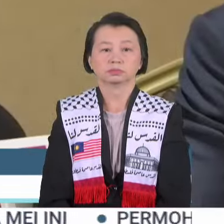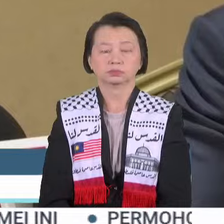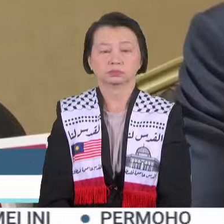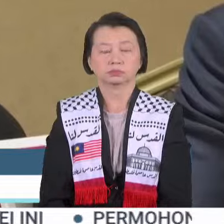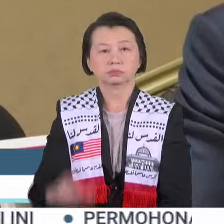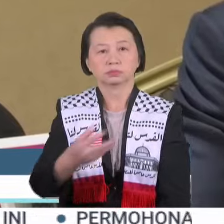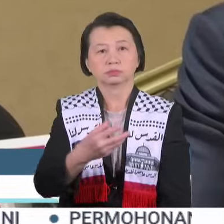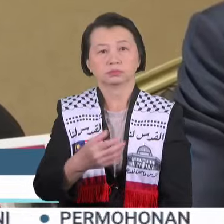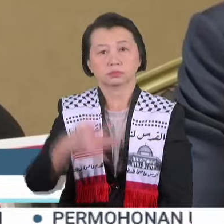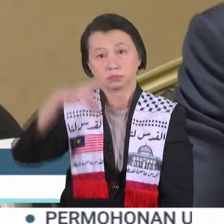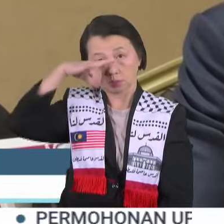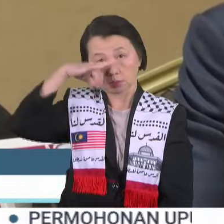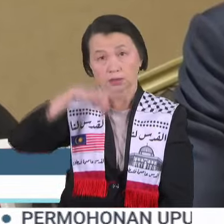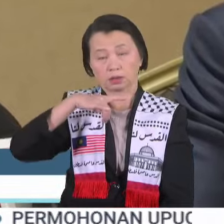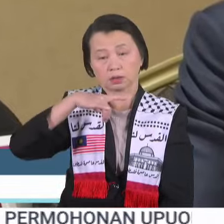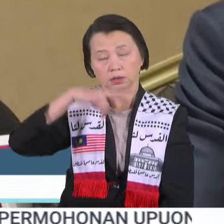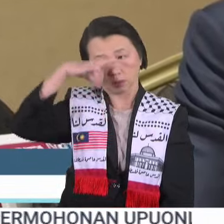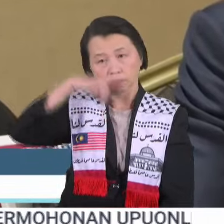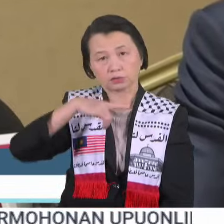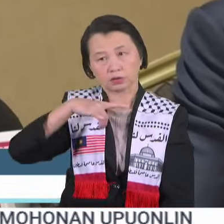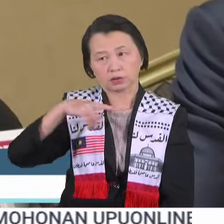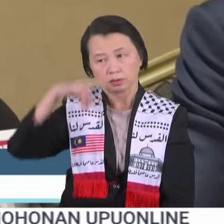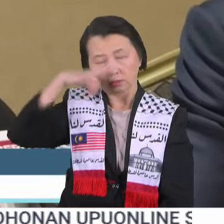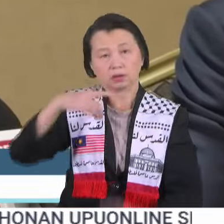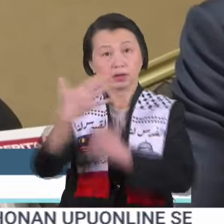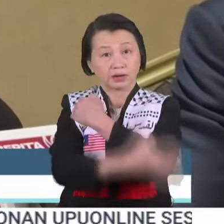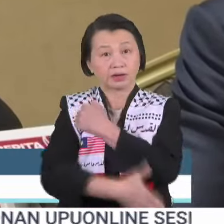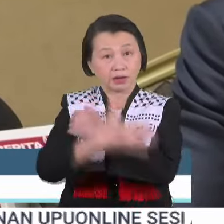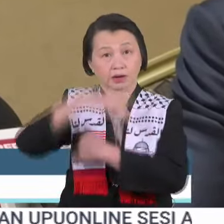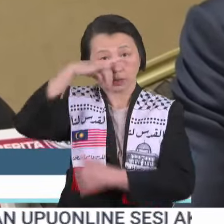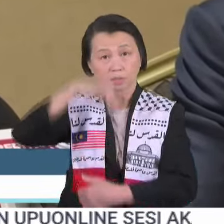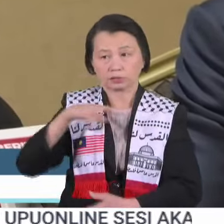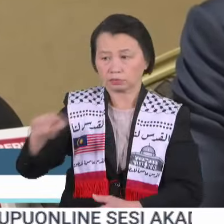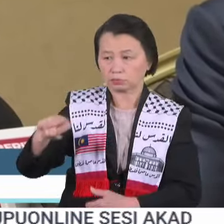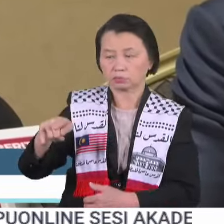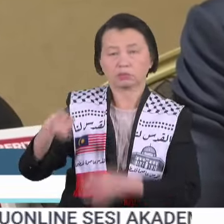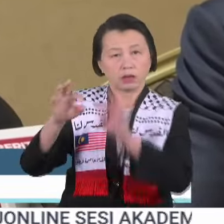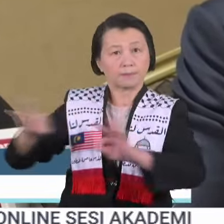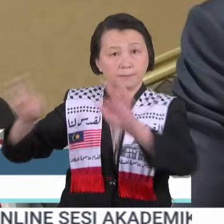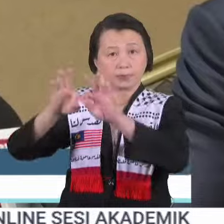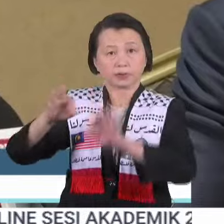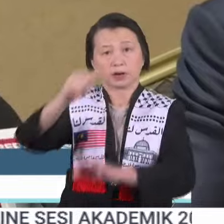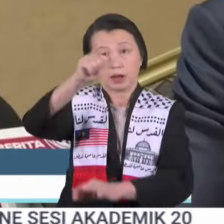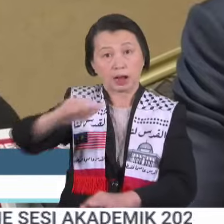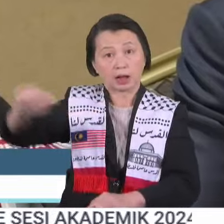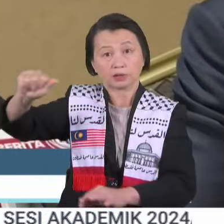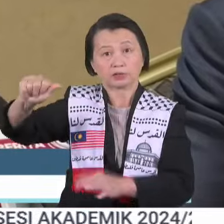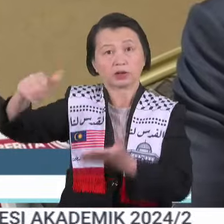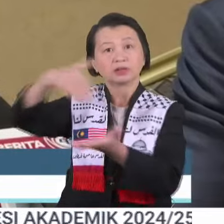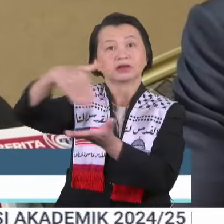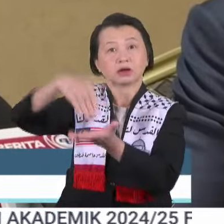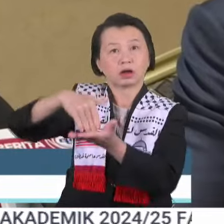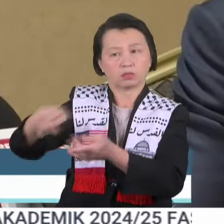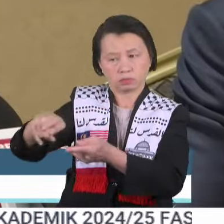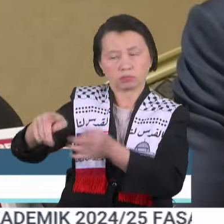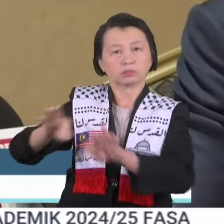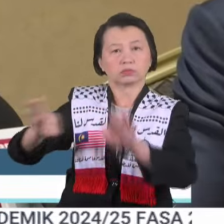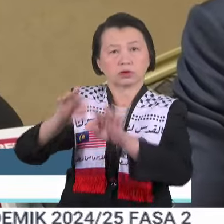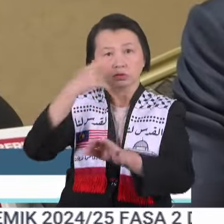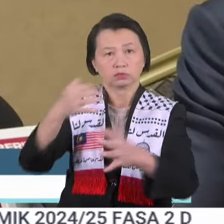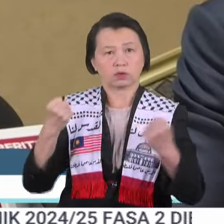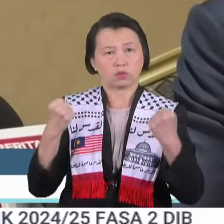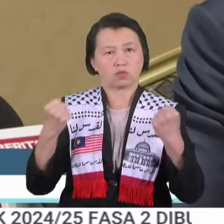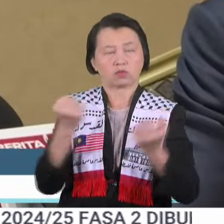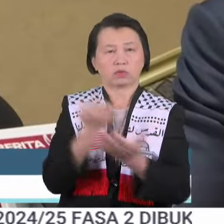Dan Kazakhstan merupakan satu negara penting di Asia Barat, Asia Tengah, kerana